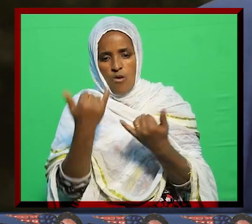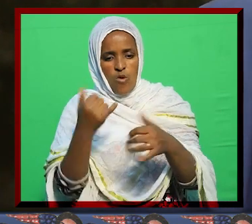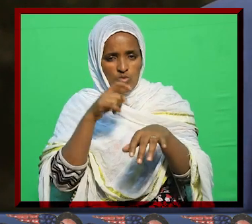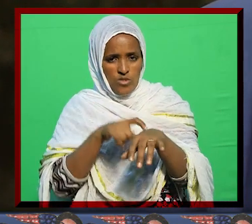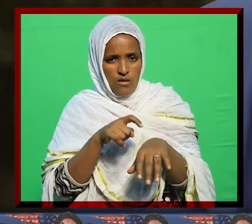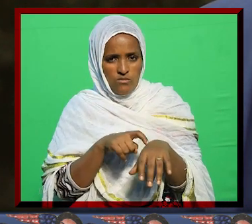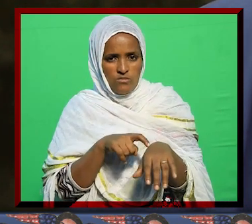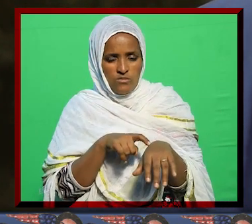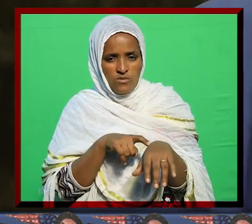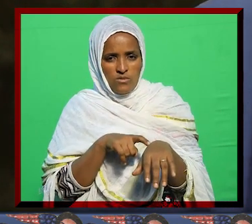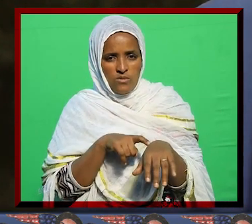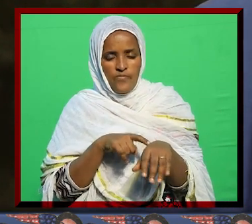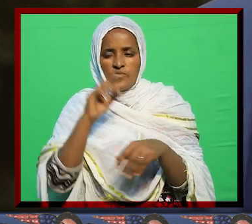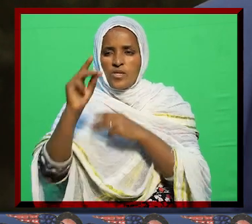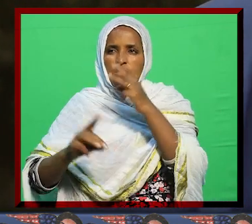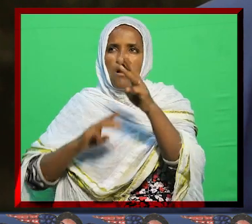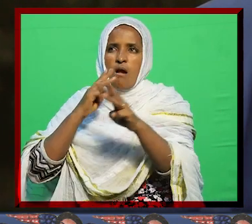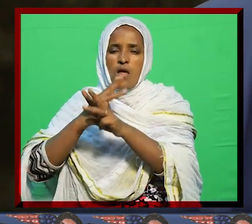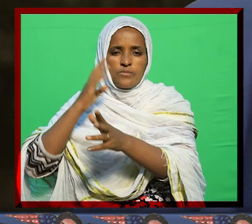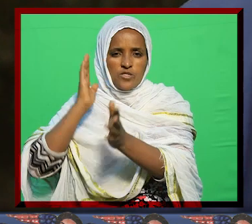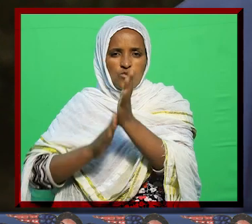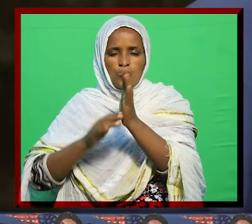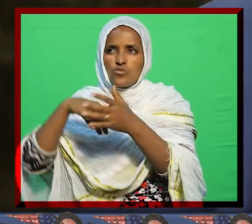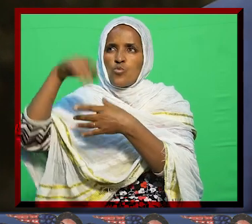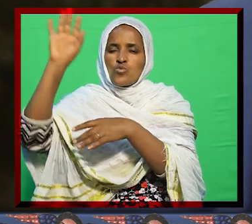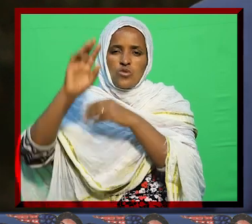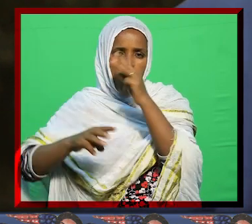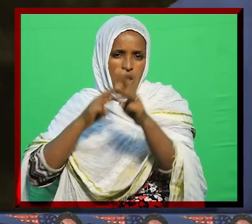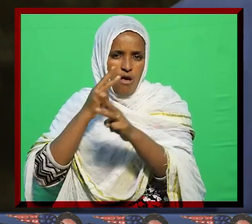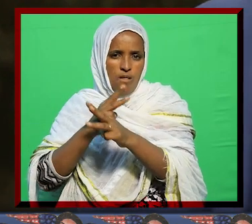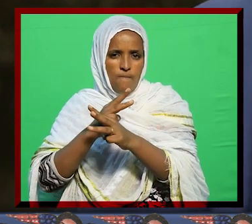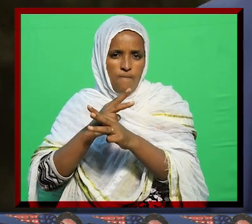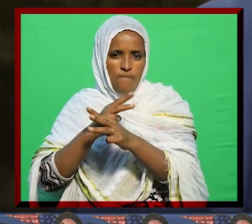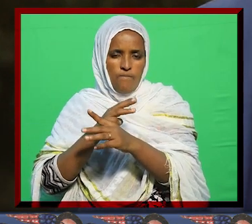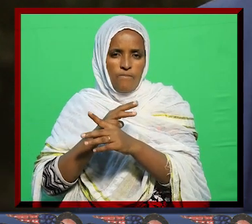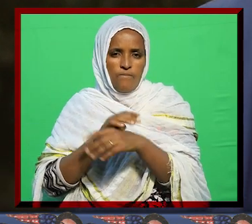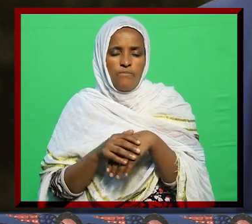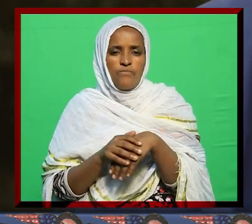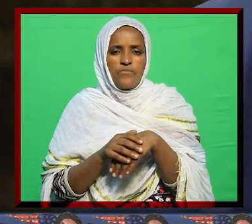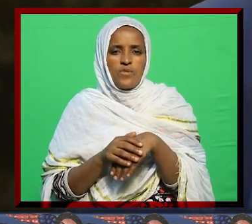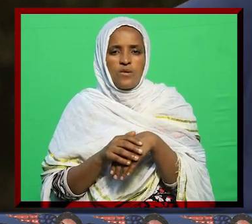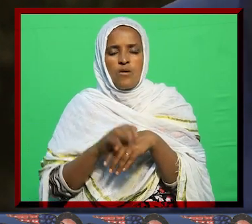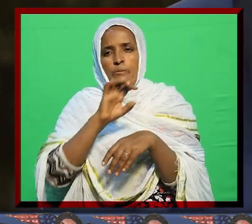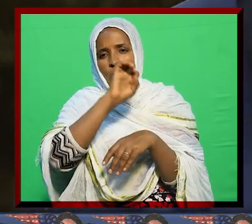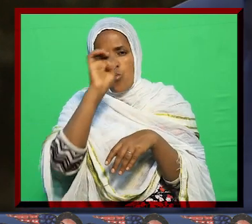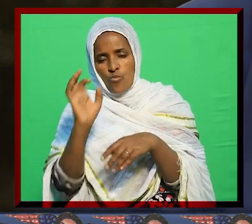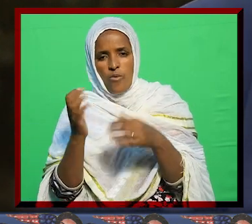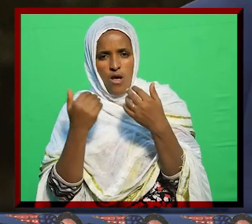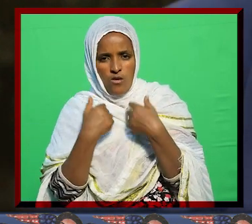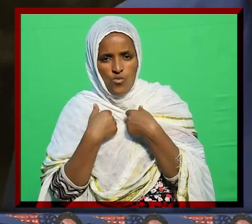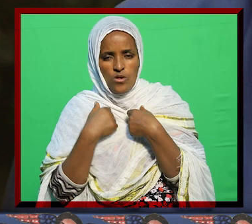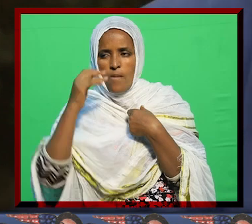ኢትዮጵያ ባሁን ሰዓት የዓለም ክስተቶች በውጭው ዓለም በምዕራቡ ዓለም በአውሮፓው